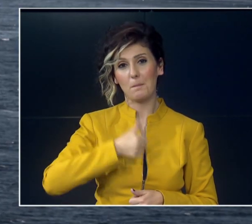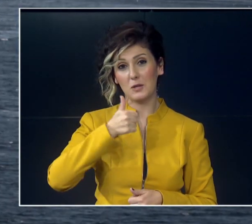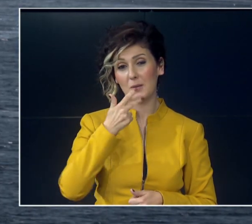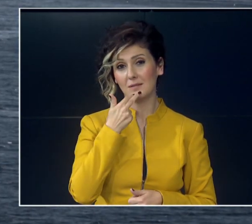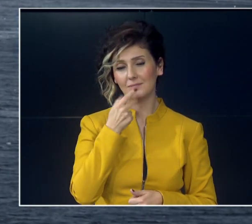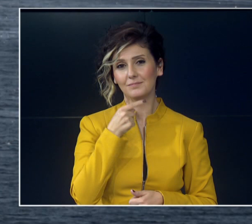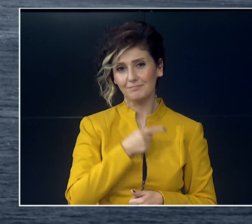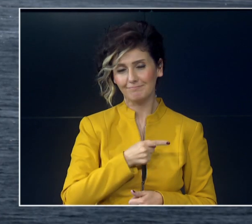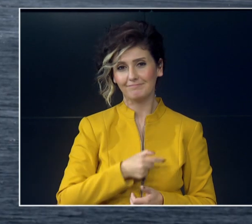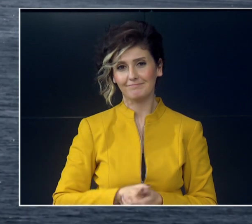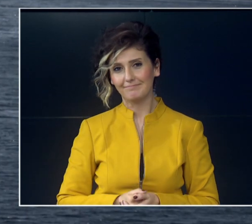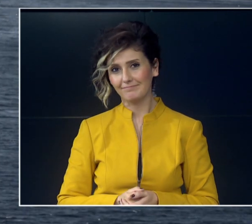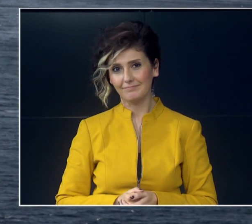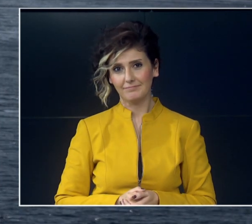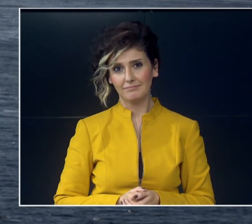köyümüzdür.